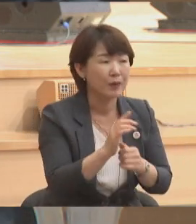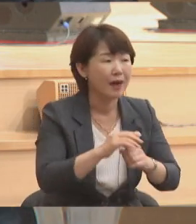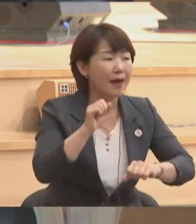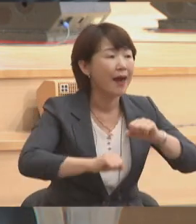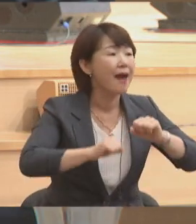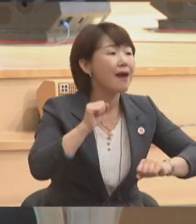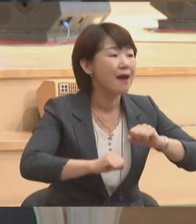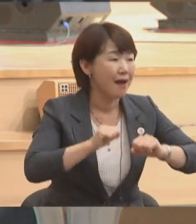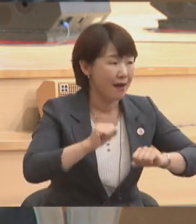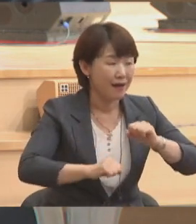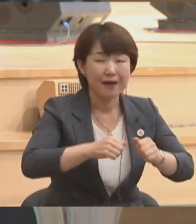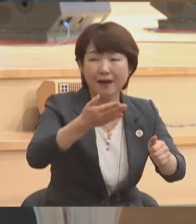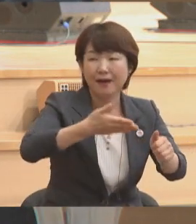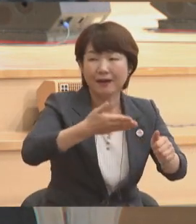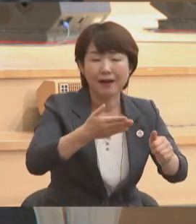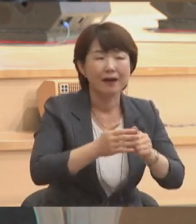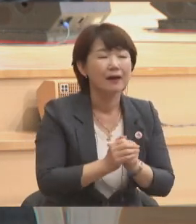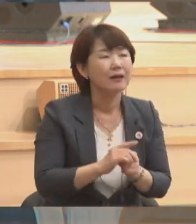헬라어로